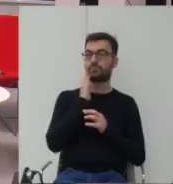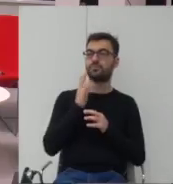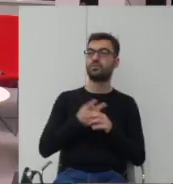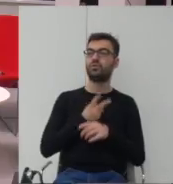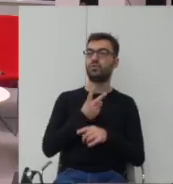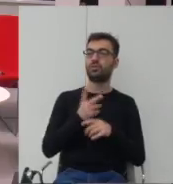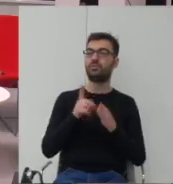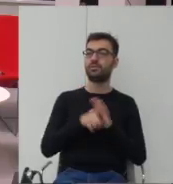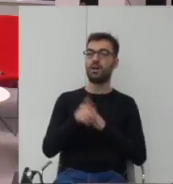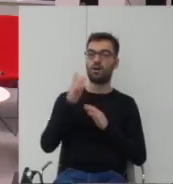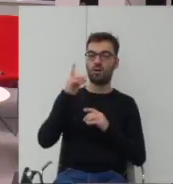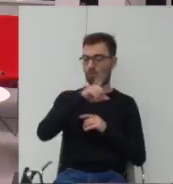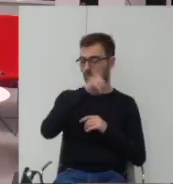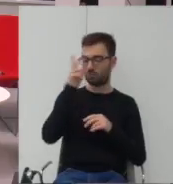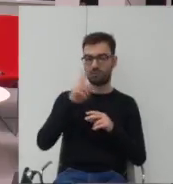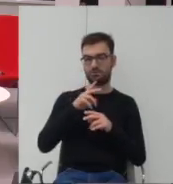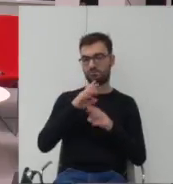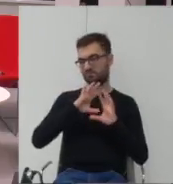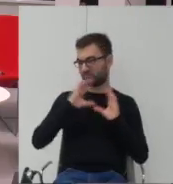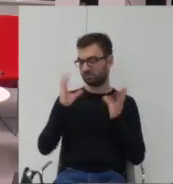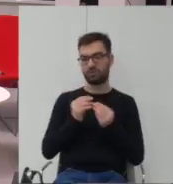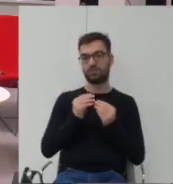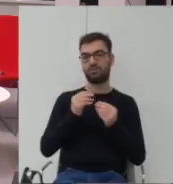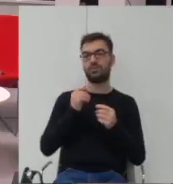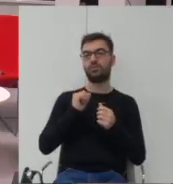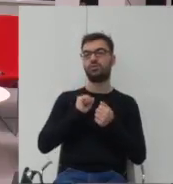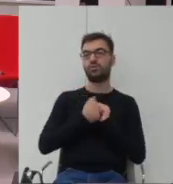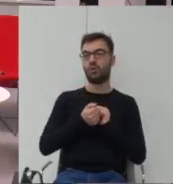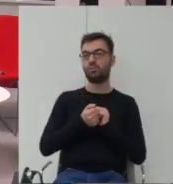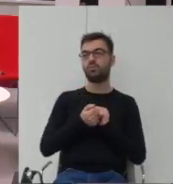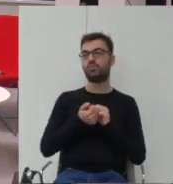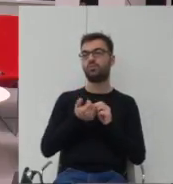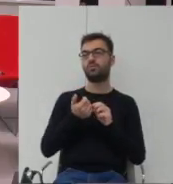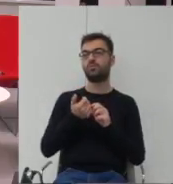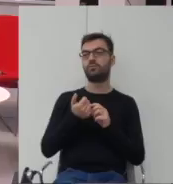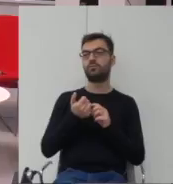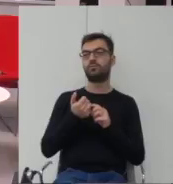mieszkania dostępne dla ludzi w każdym wieku, są rzeczą,